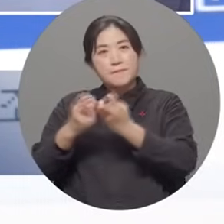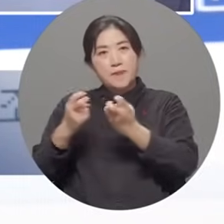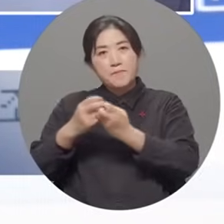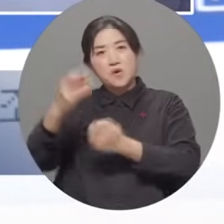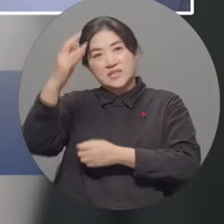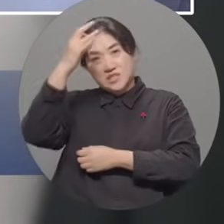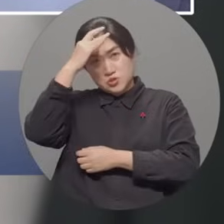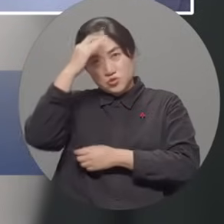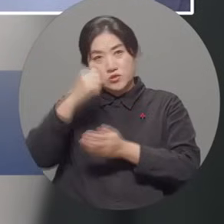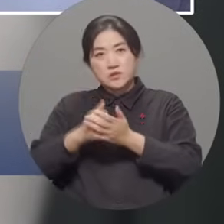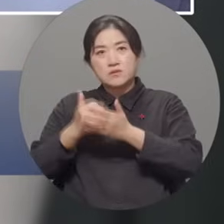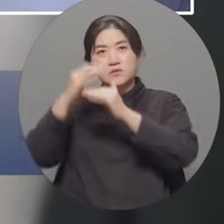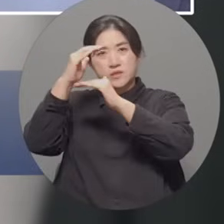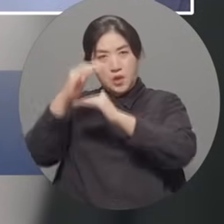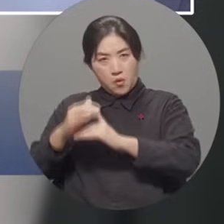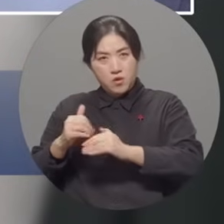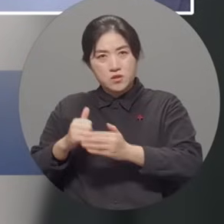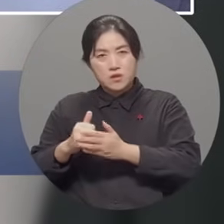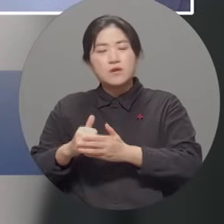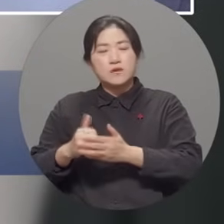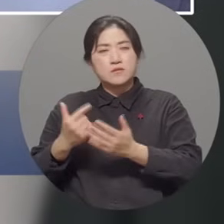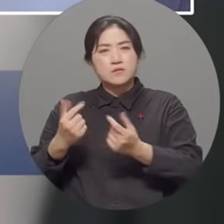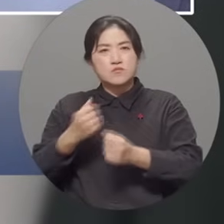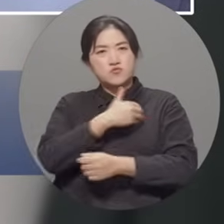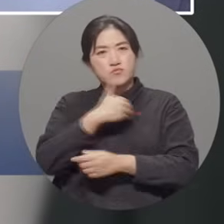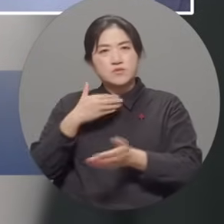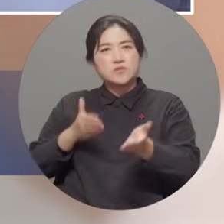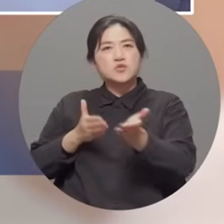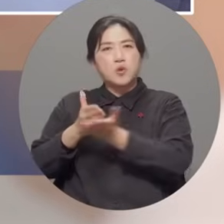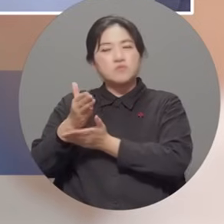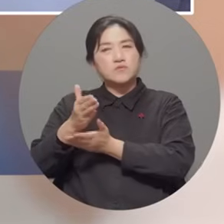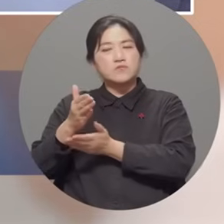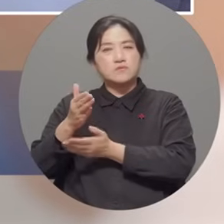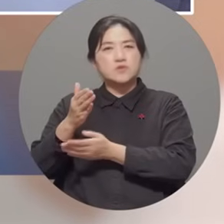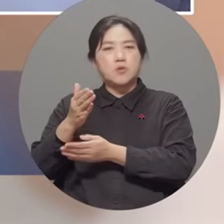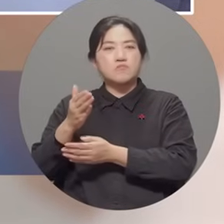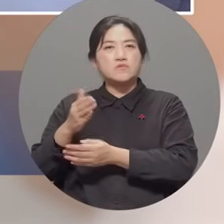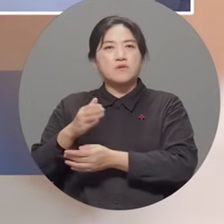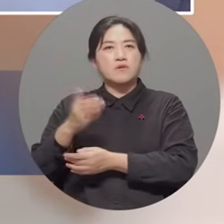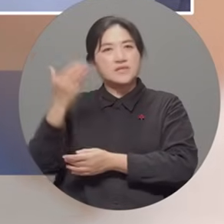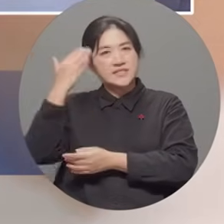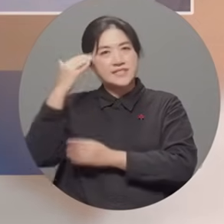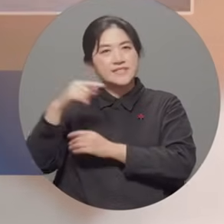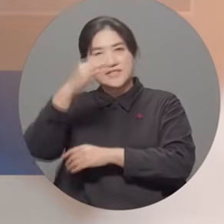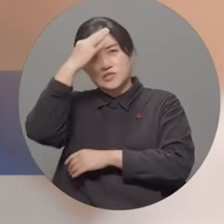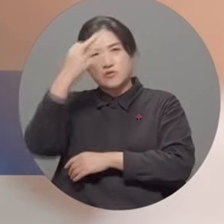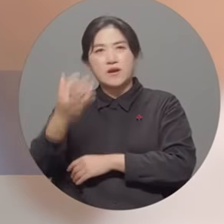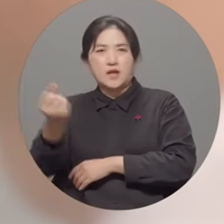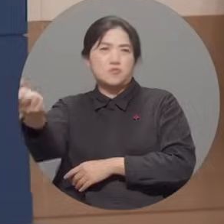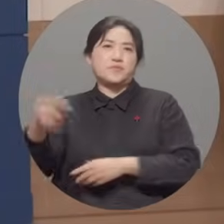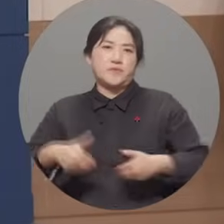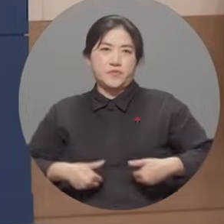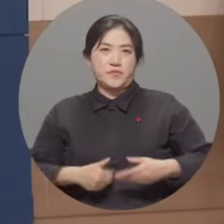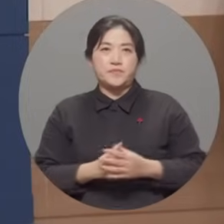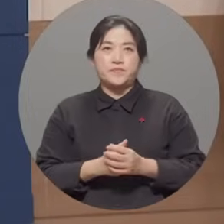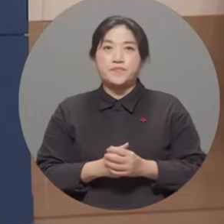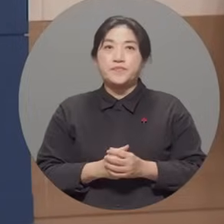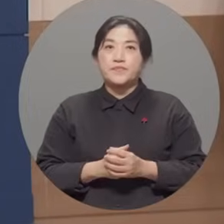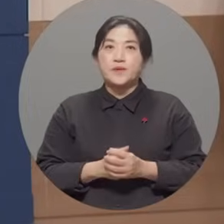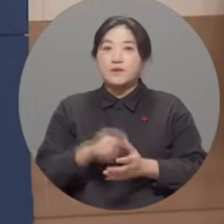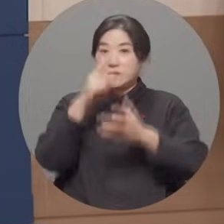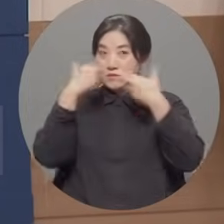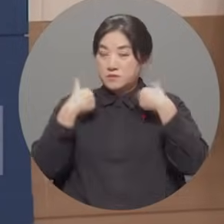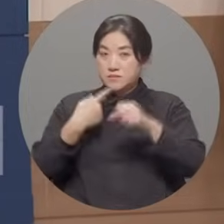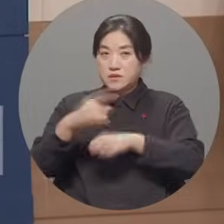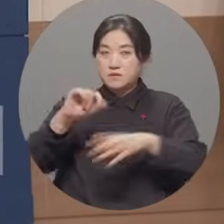그 기법이나 테크닉 그리고 내용에 있어서도 충분히 그 전문성이 있으셔야. 정부는